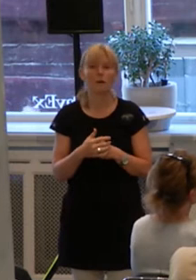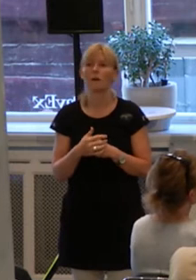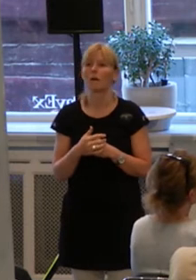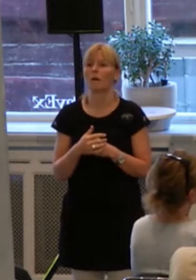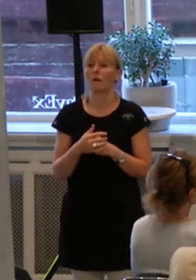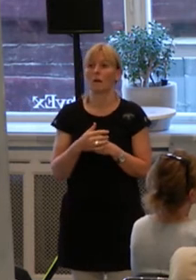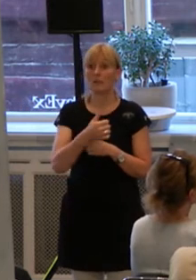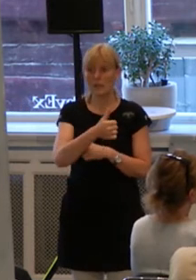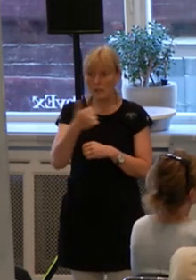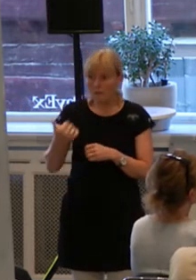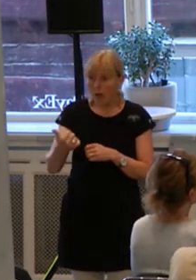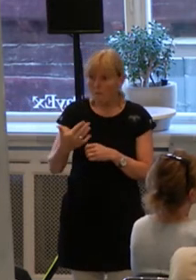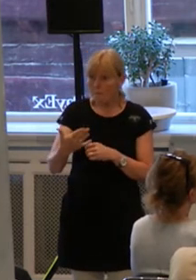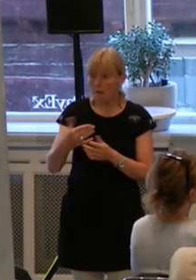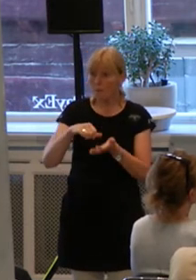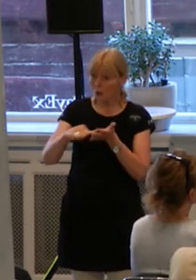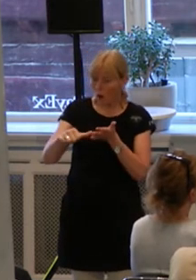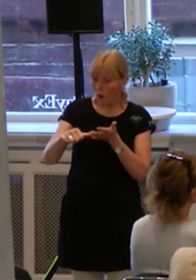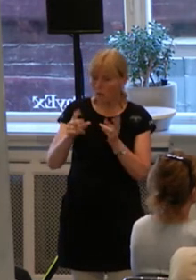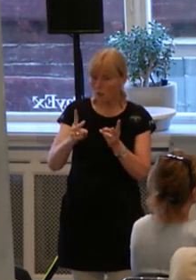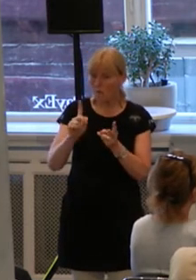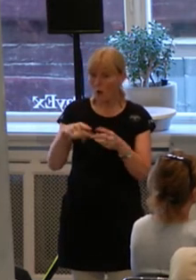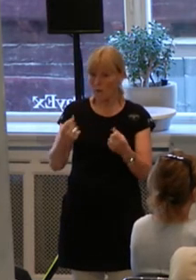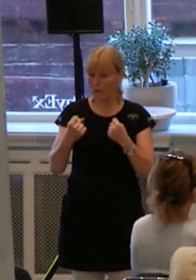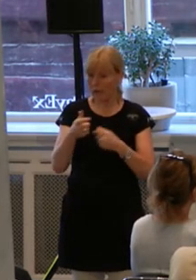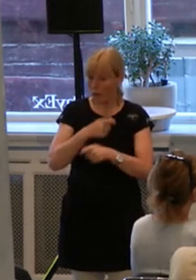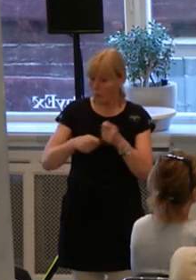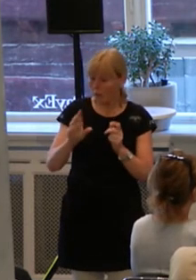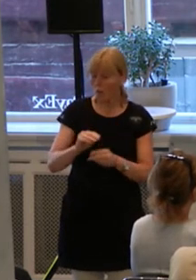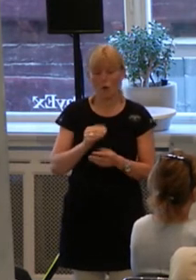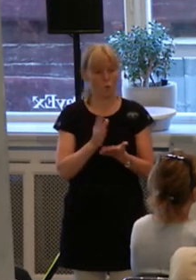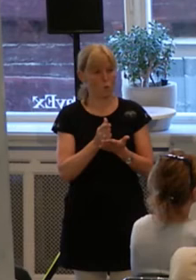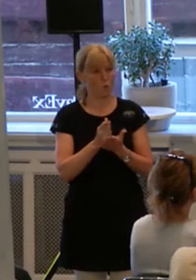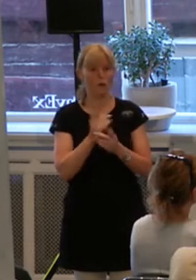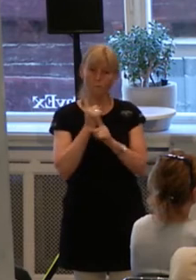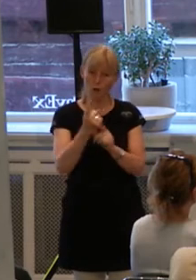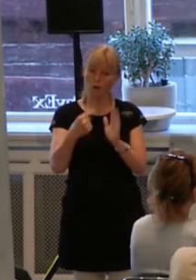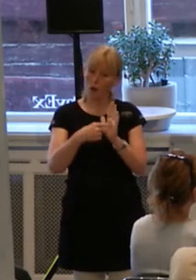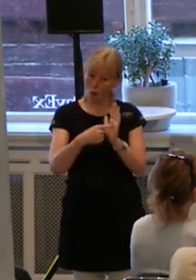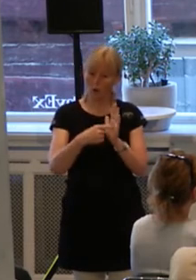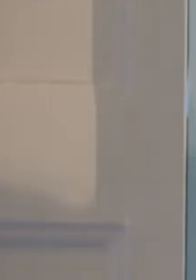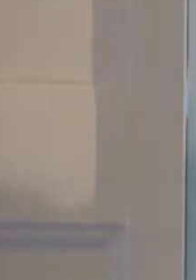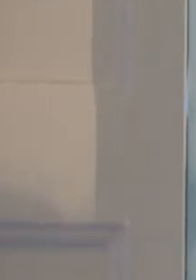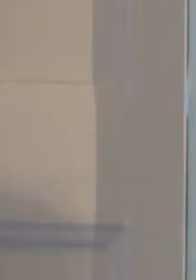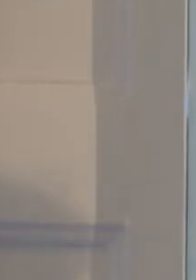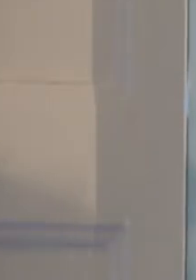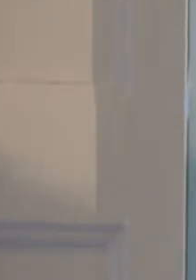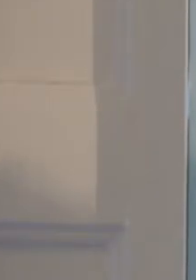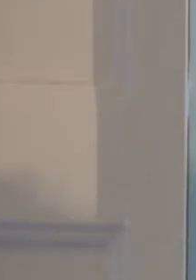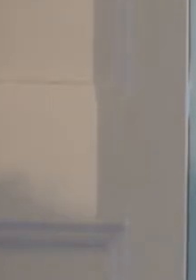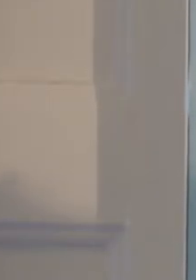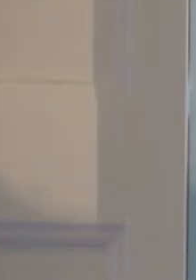Som förmedlar nya avgifter och förstärker gärna ekonomi. Ja, men framförallt så följer de lagen och hanterar det som de ska.